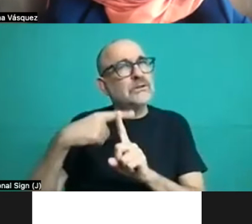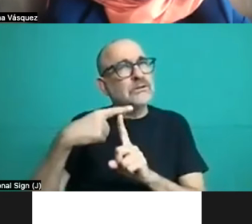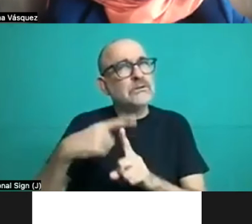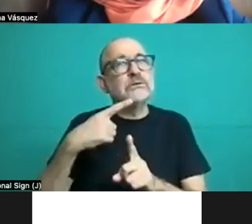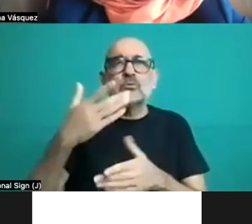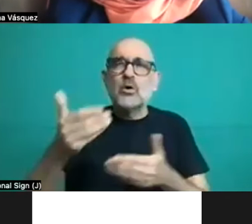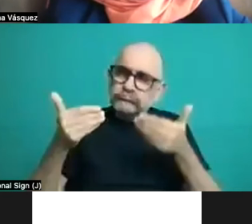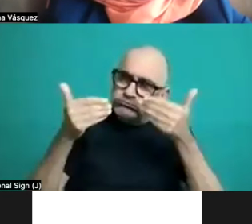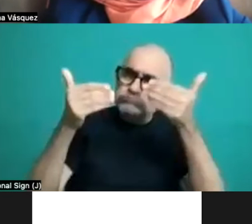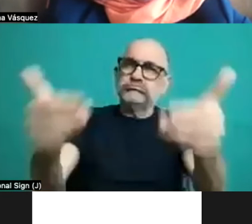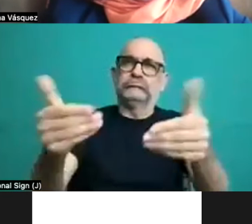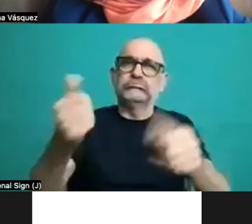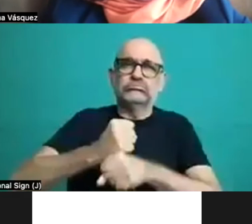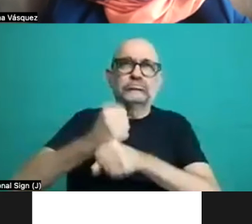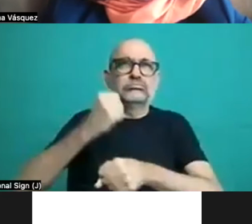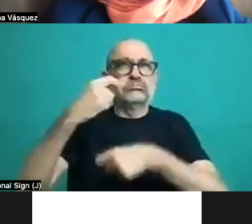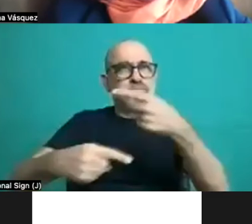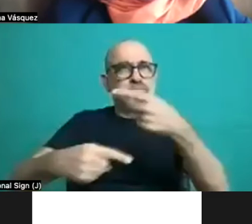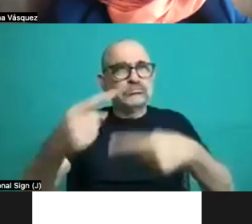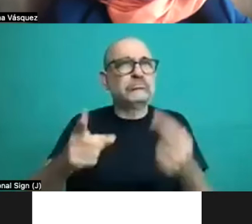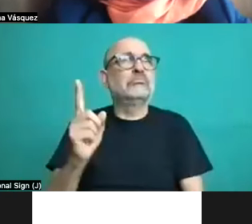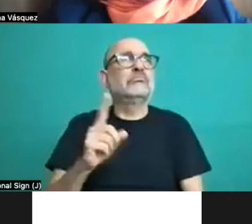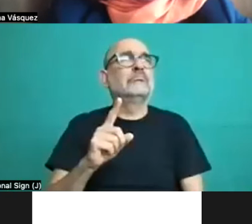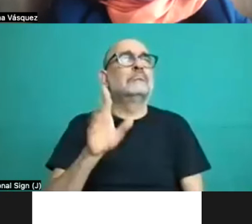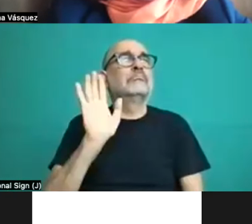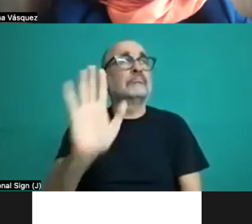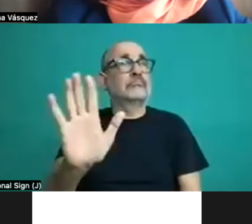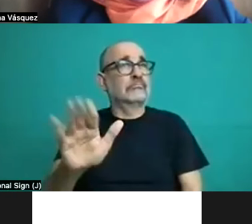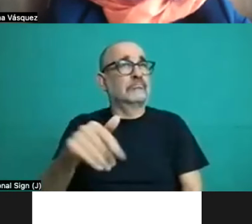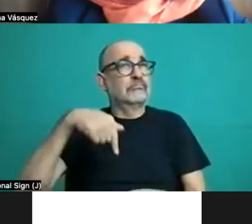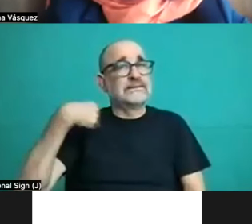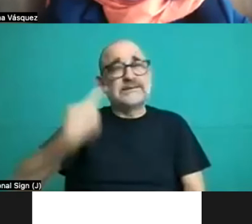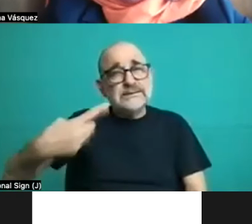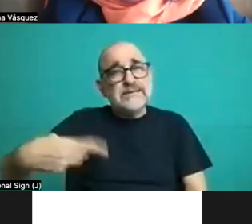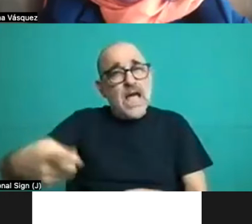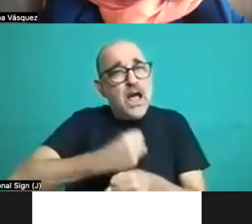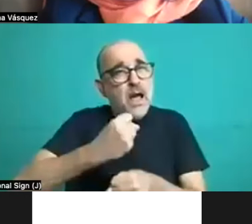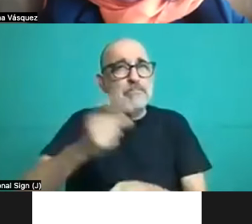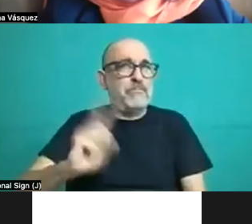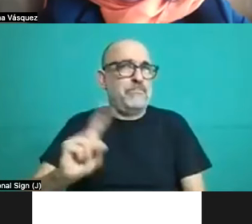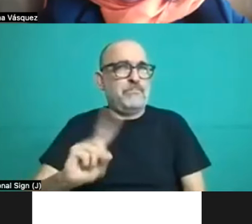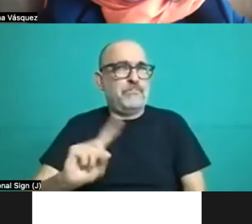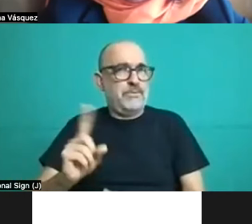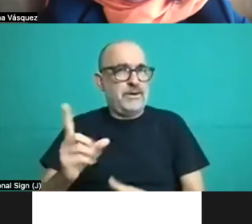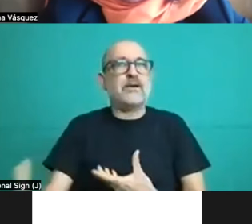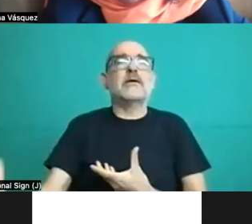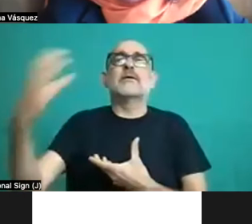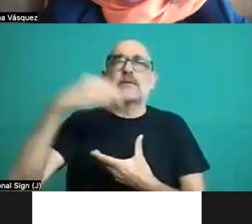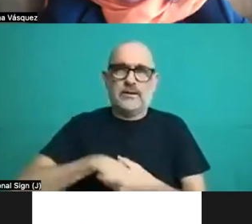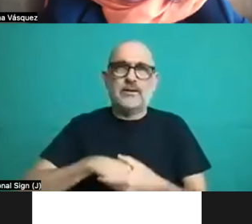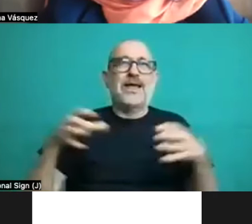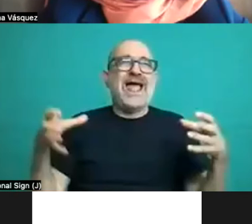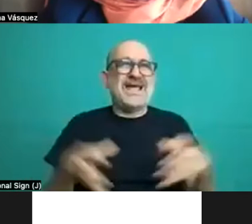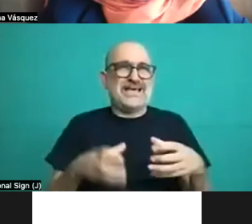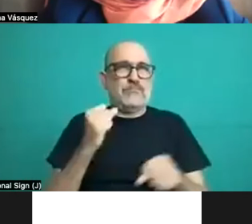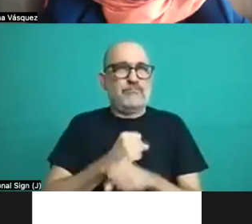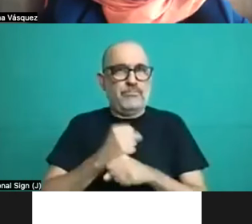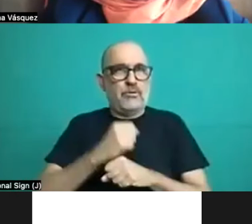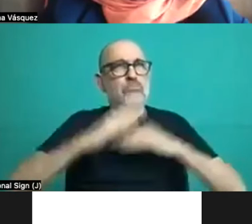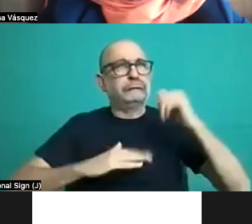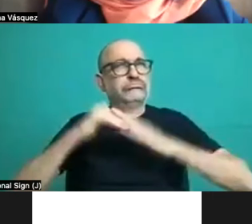le travail en équipe pour avoir des cadres législatifs vraiment nous aident à construire l'avenir.